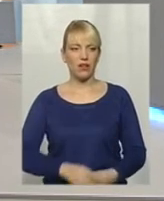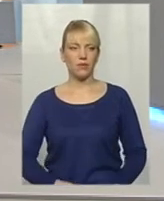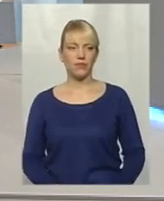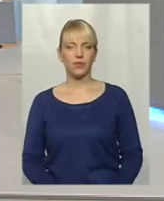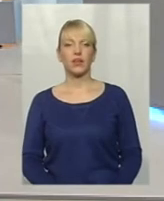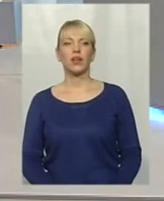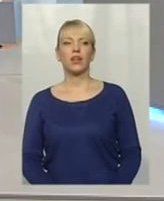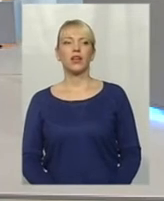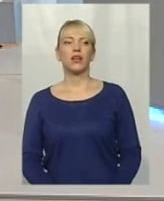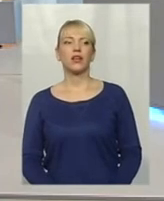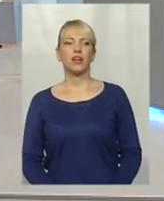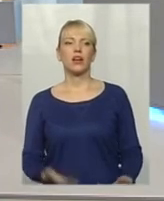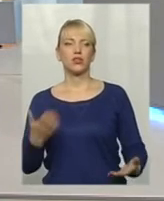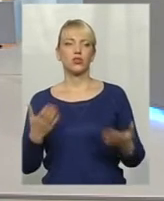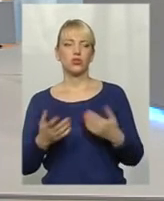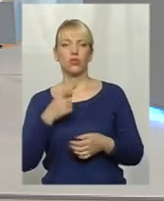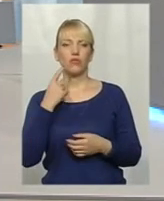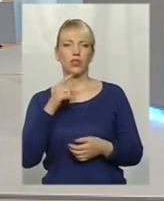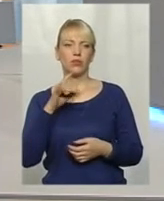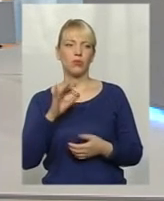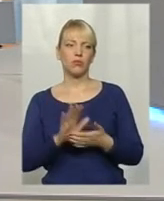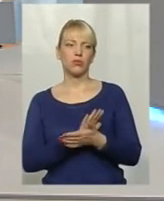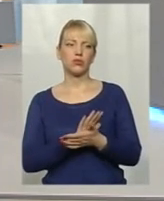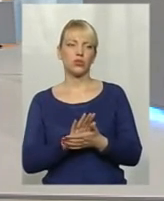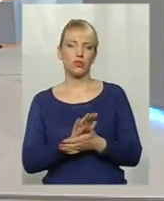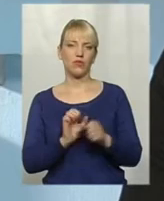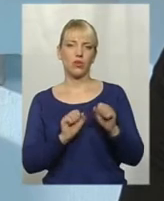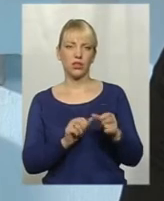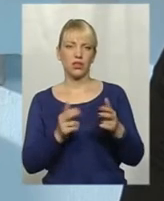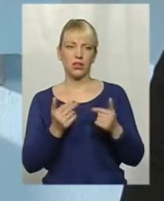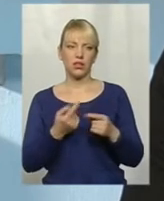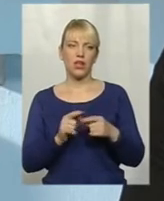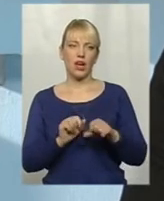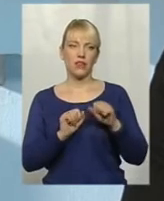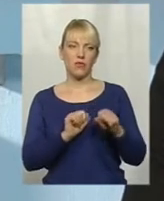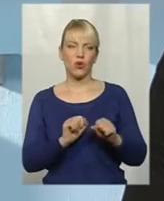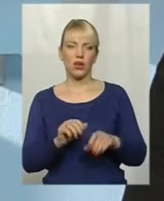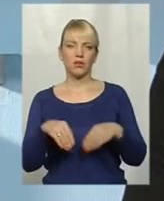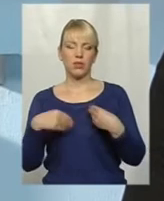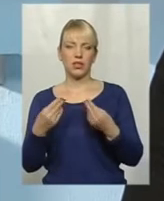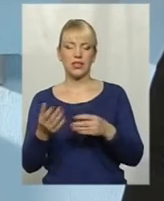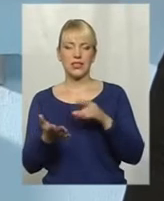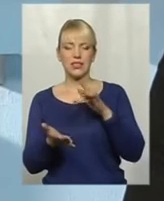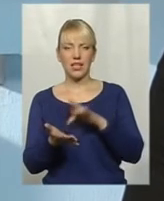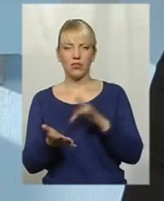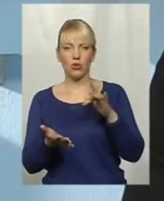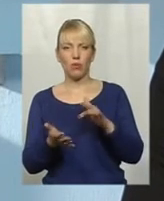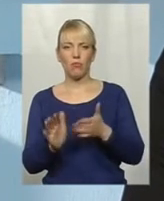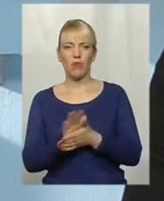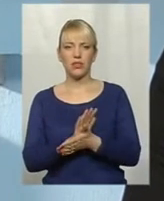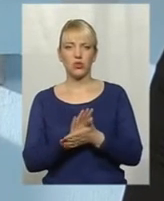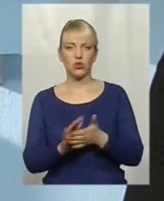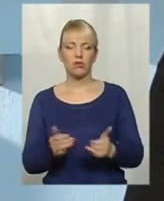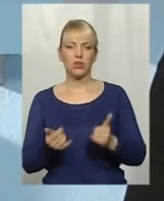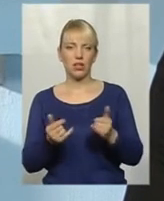Якщо говорити про безкоштовного адвоката, так, адвокат призначається центром безкоштовно для